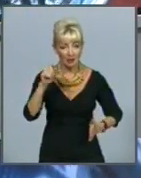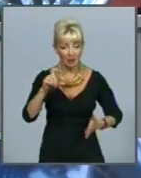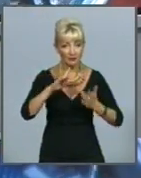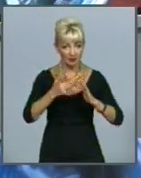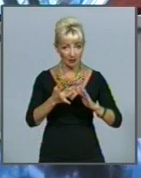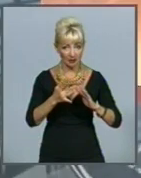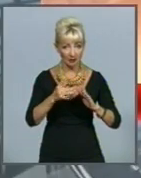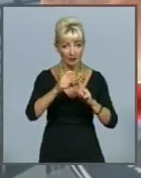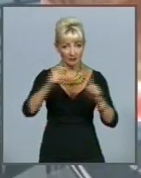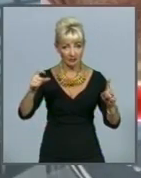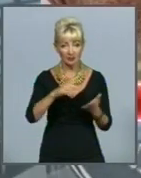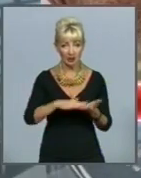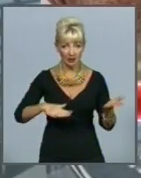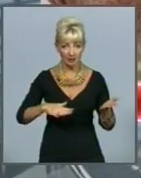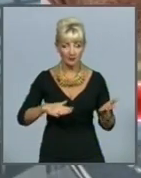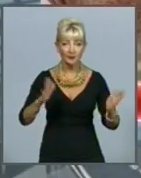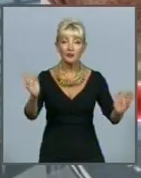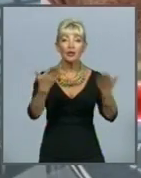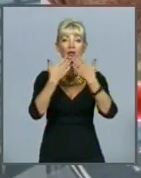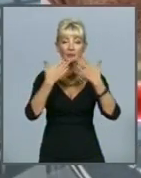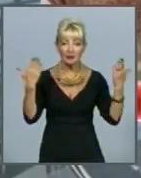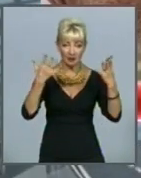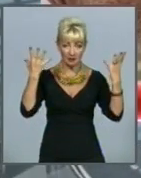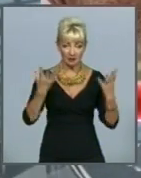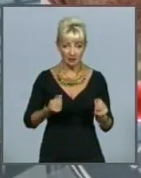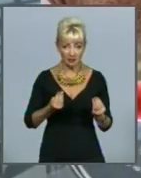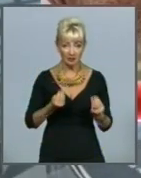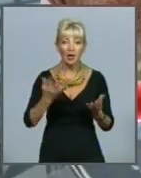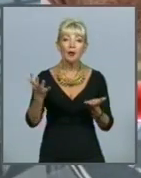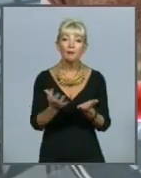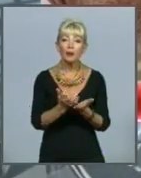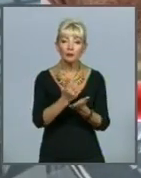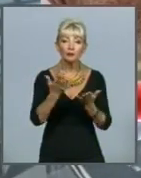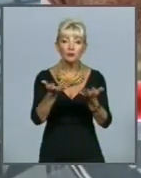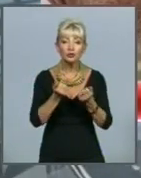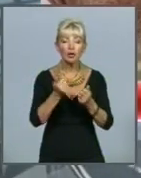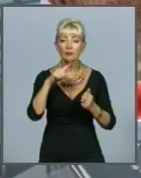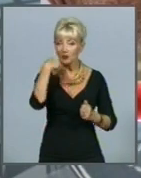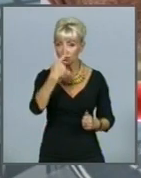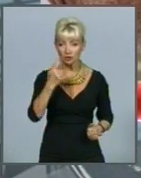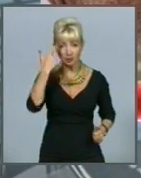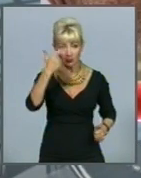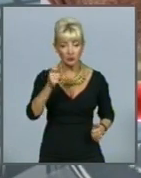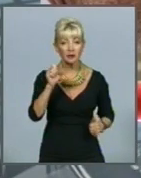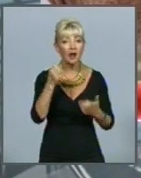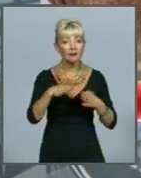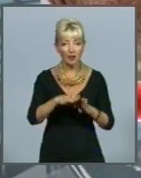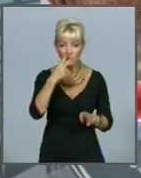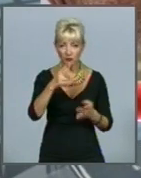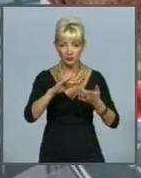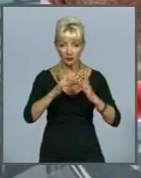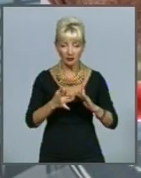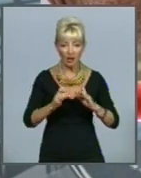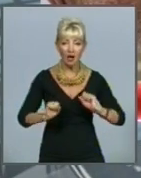цитаті. В последние дни получаю много личных сообщений, а также вижу в социальных сетях возмущение